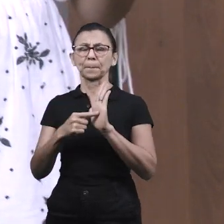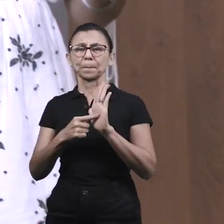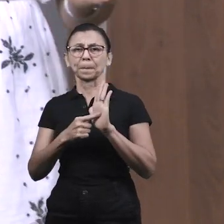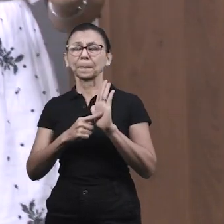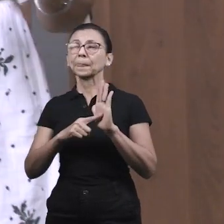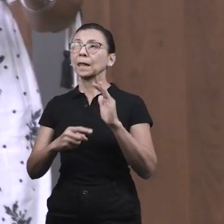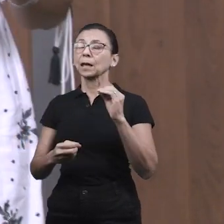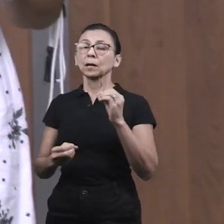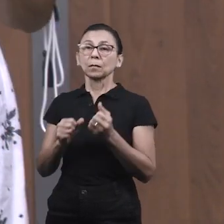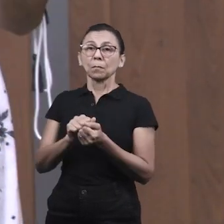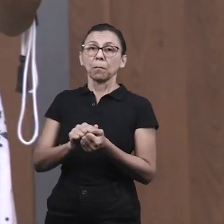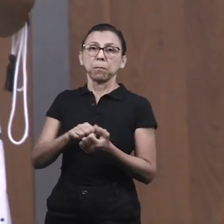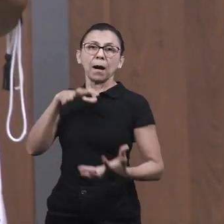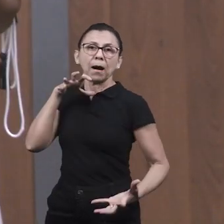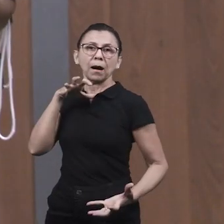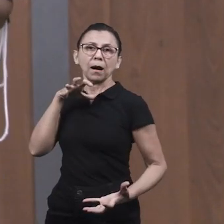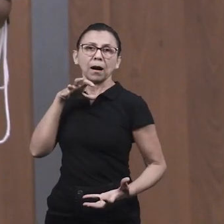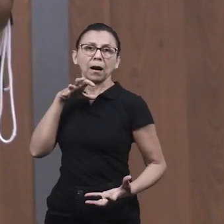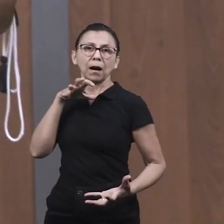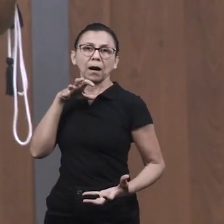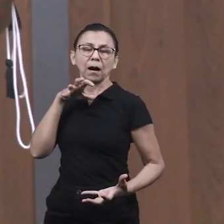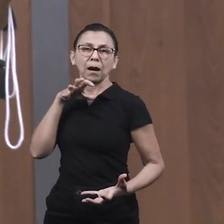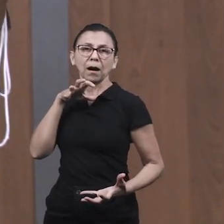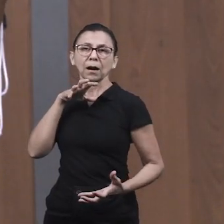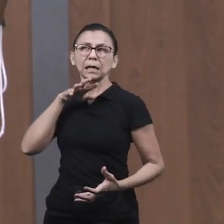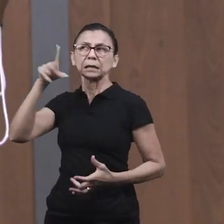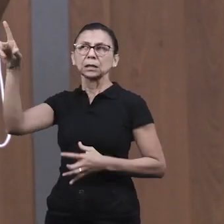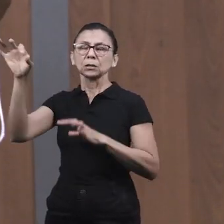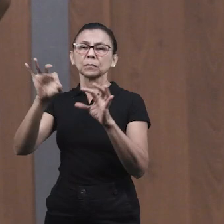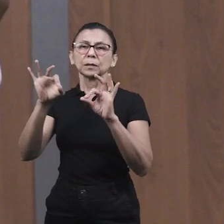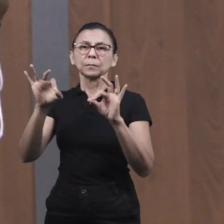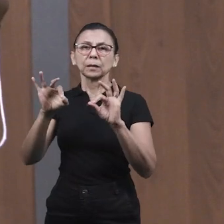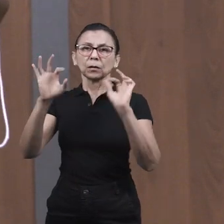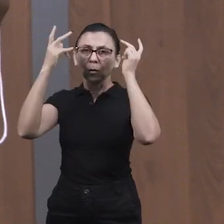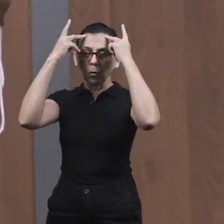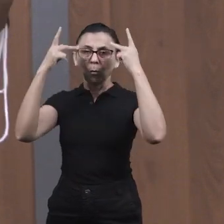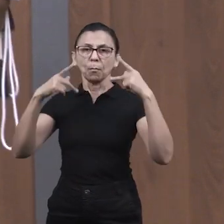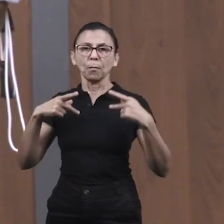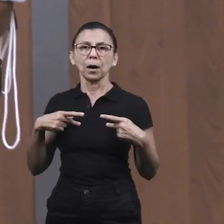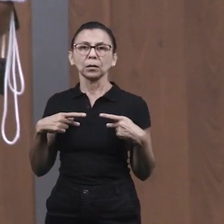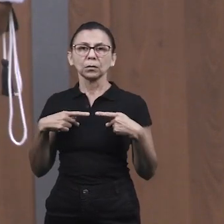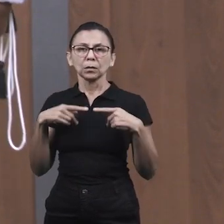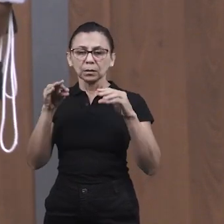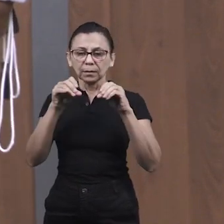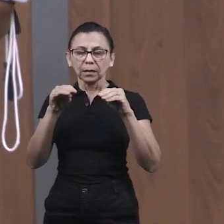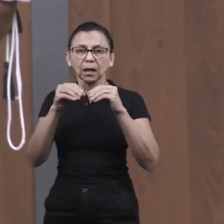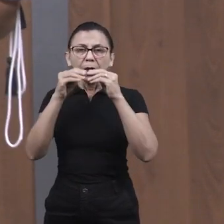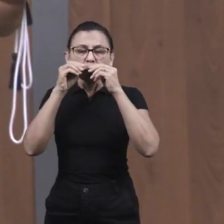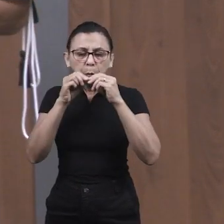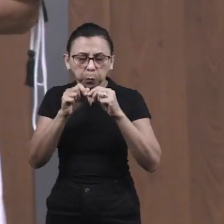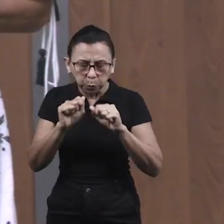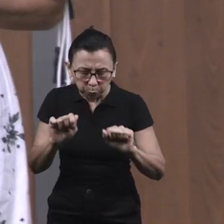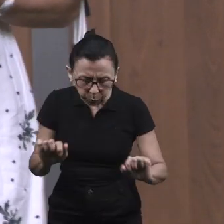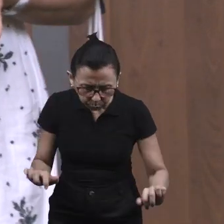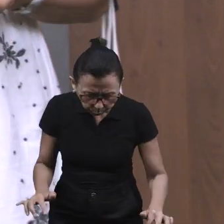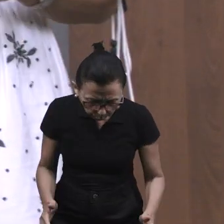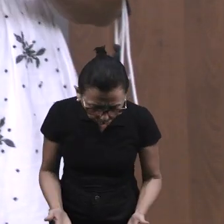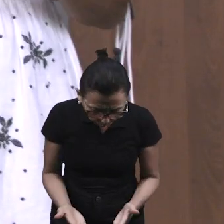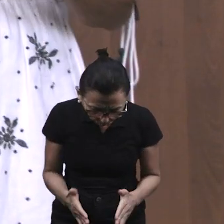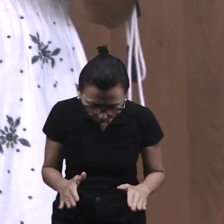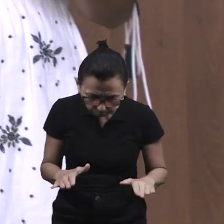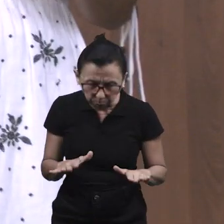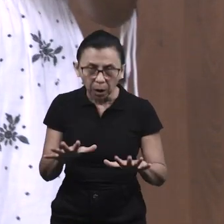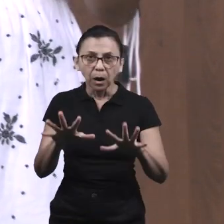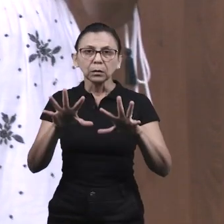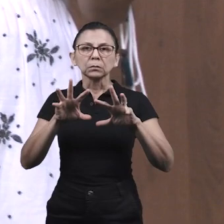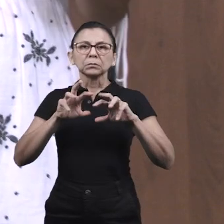Dieu a créé toutes les choses, Dieu a fait l'homme, a tout préparé, très beau pour l'homme. Et qu'est-ce qui s'est passé? L'homme, il a